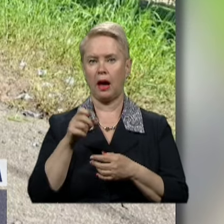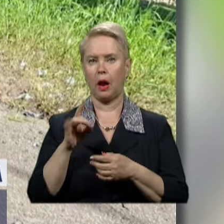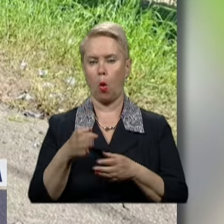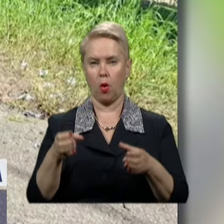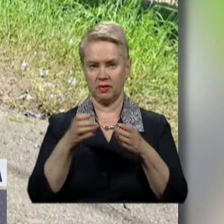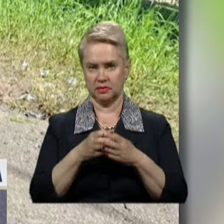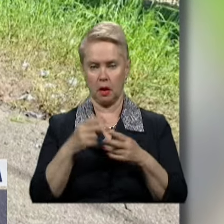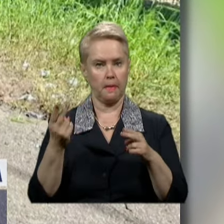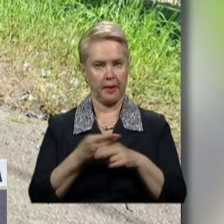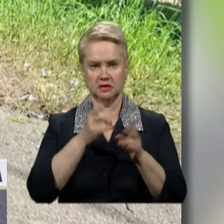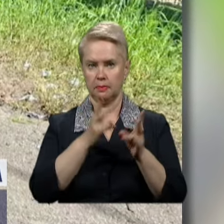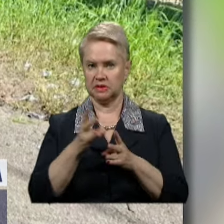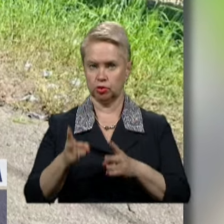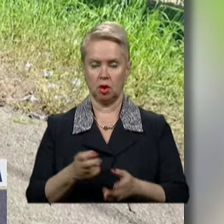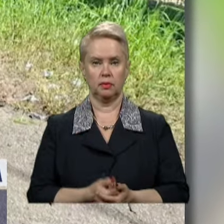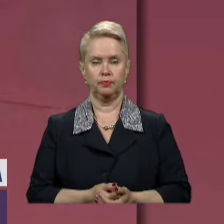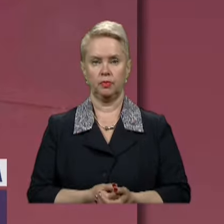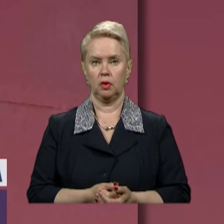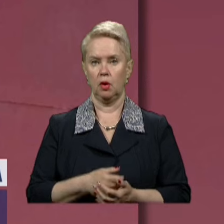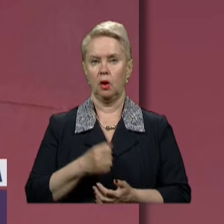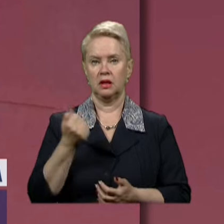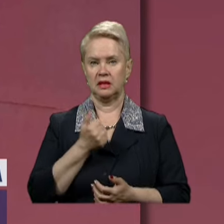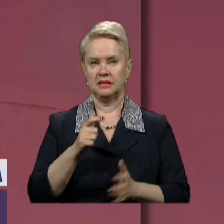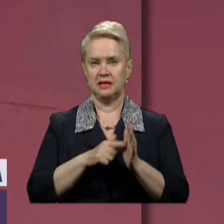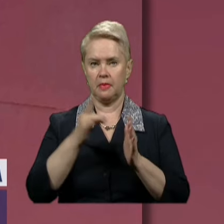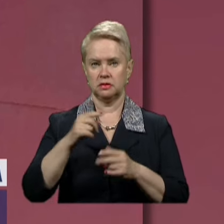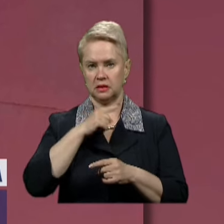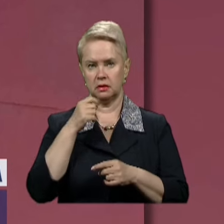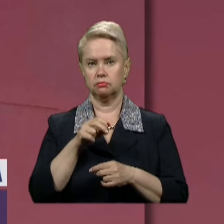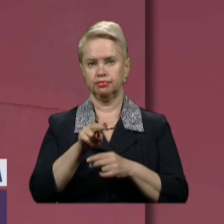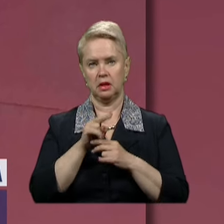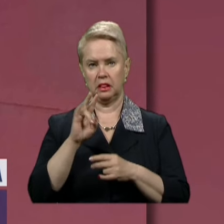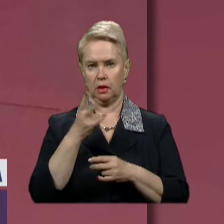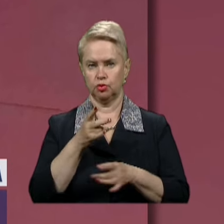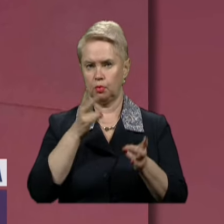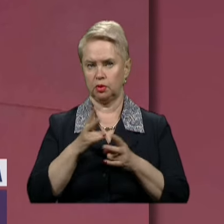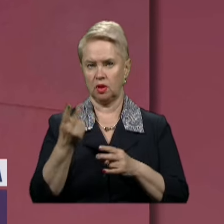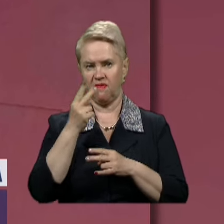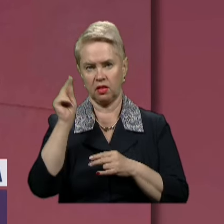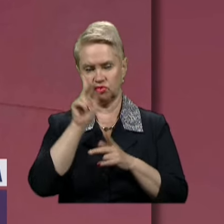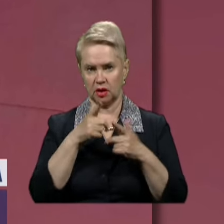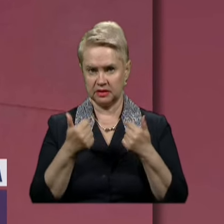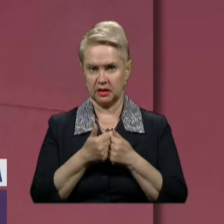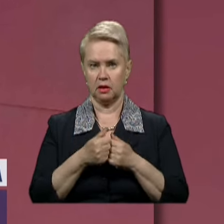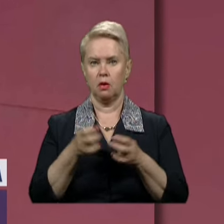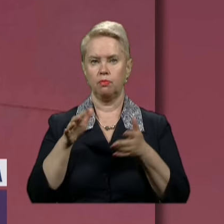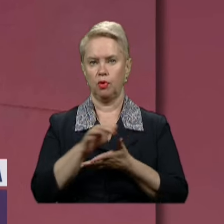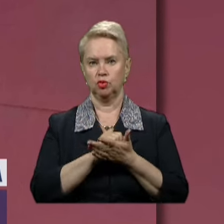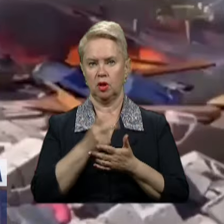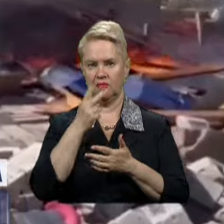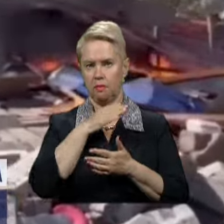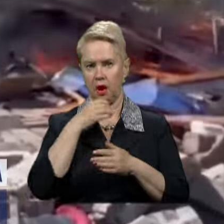Червоногригорівській. Обійшлося без постраждалих. У неділю росіяни 7 разів атакували Нікопольщину. Пошкоджені 2 навчальні заклади, також понівечені